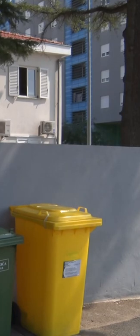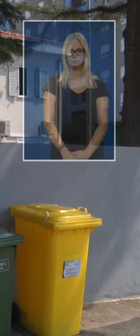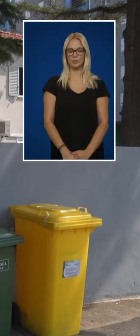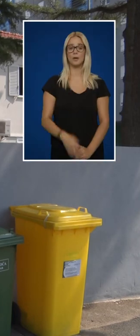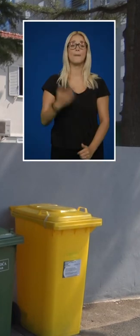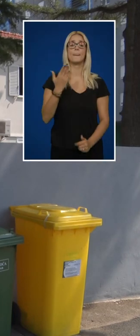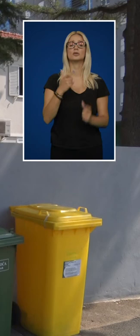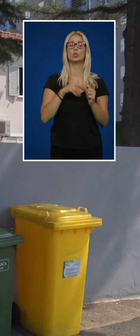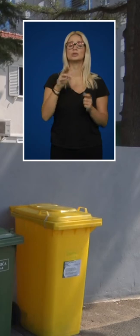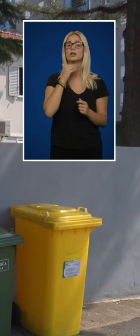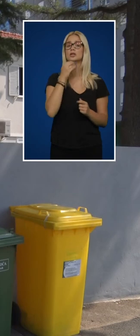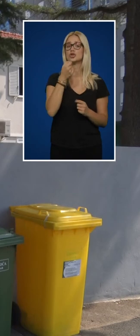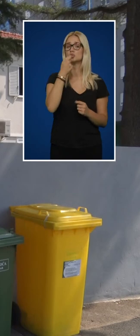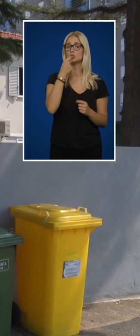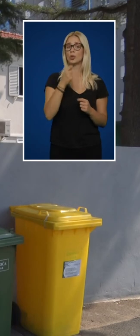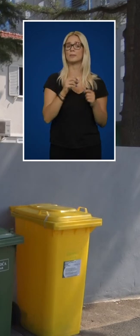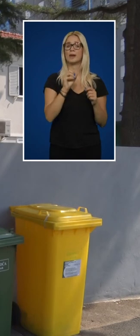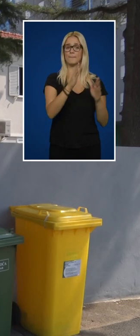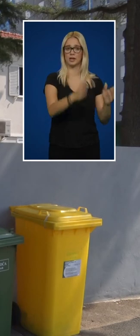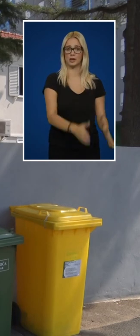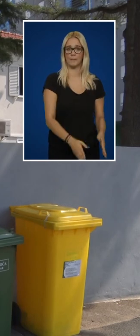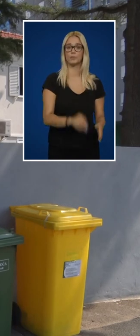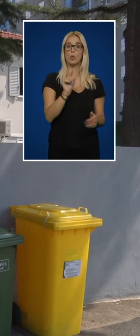poput plastike, metala,